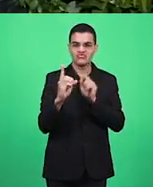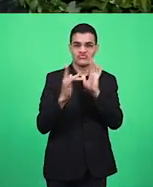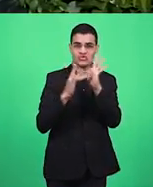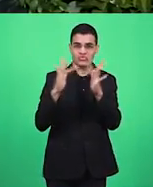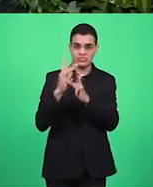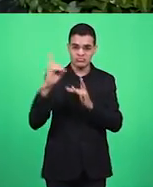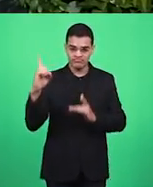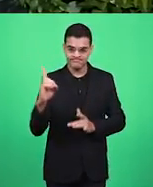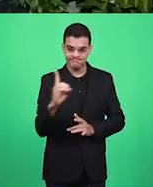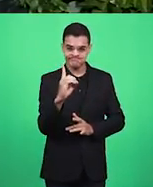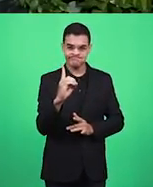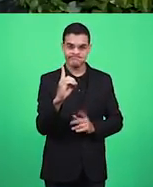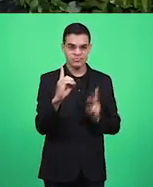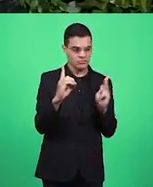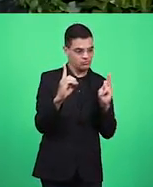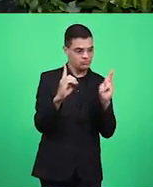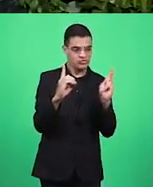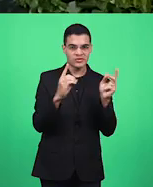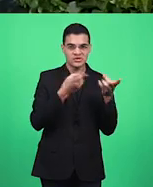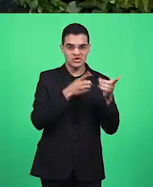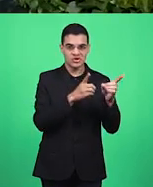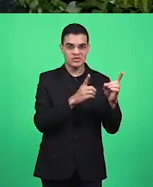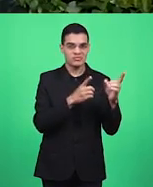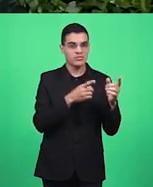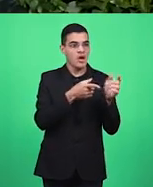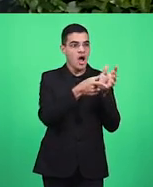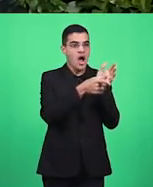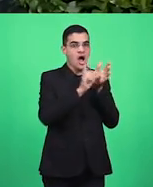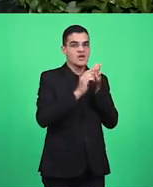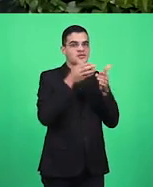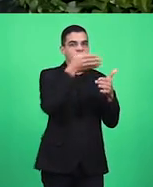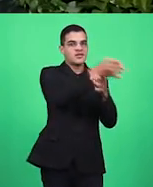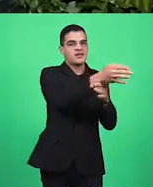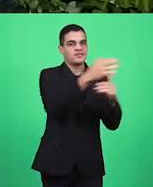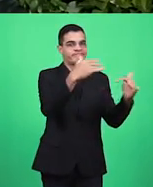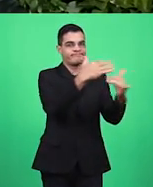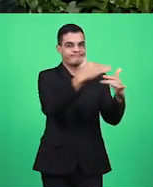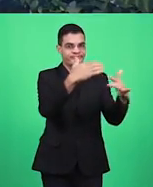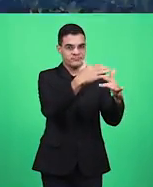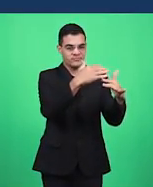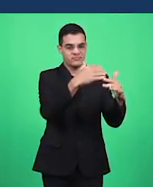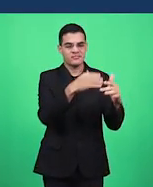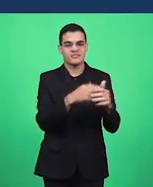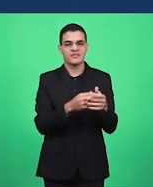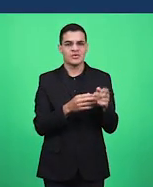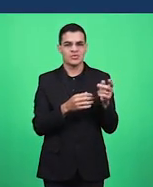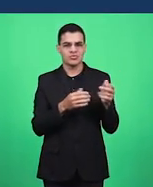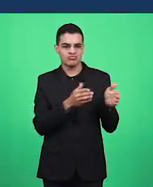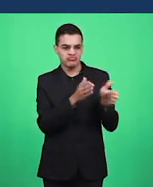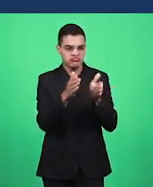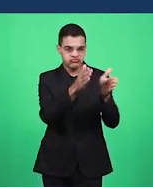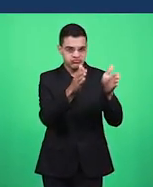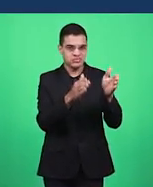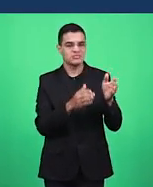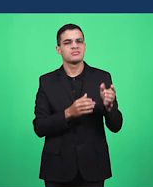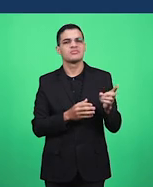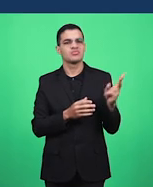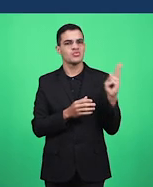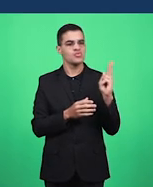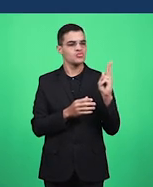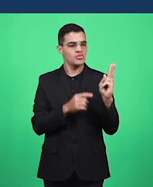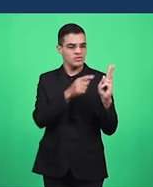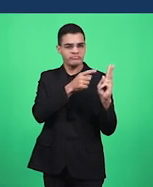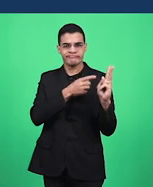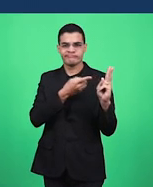да? И они хотели войти в селение. Это Эммаус был, да?